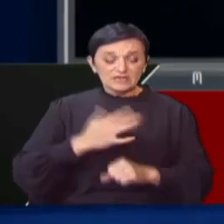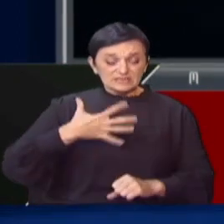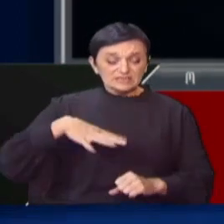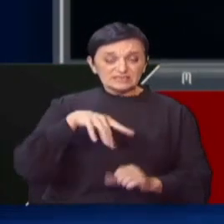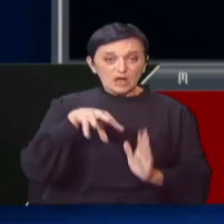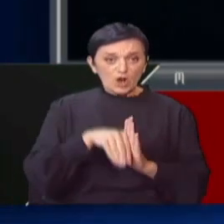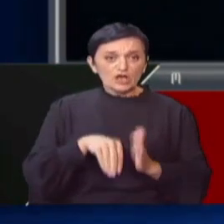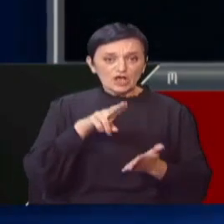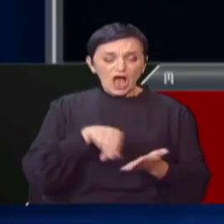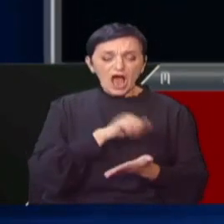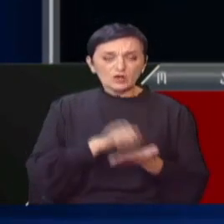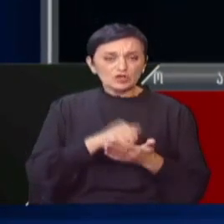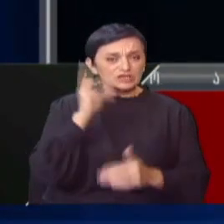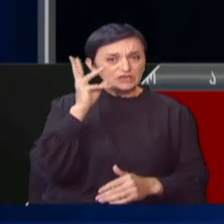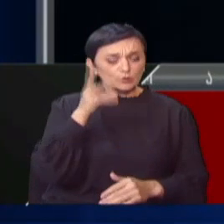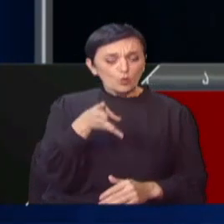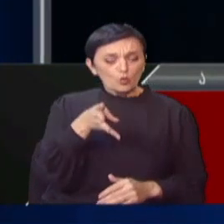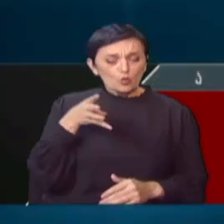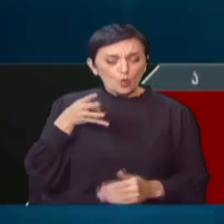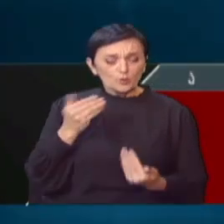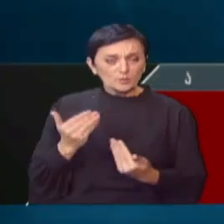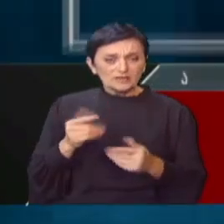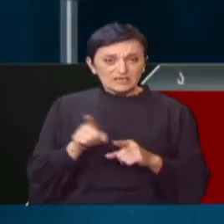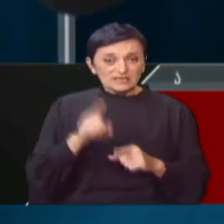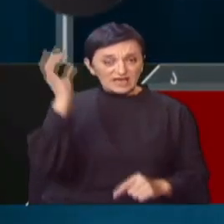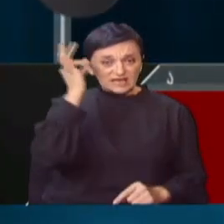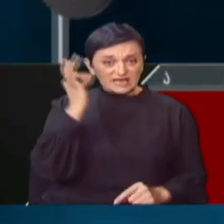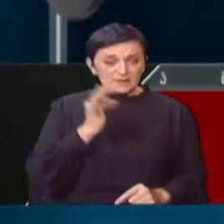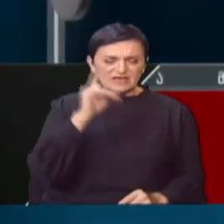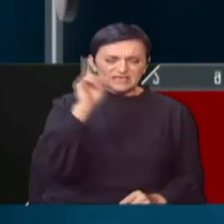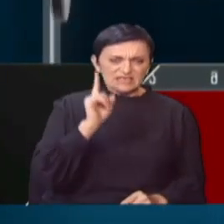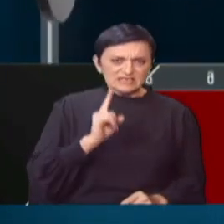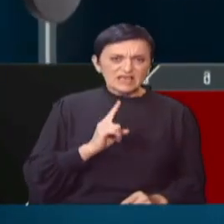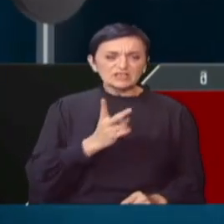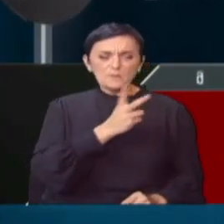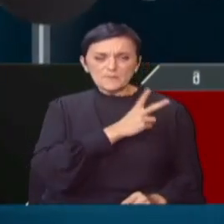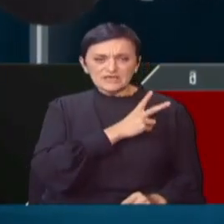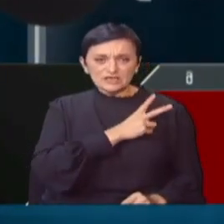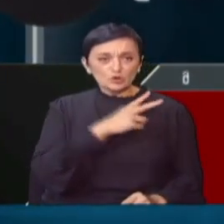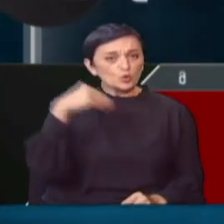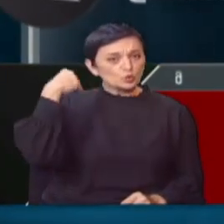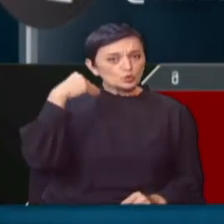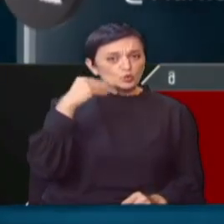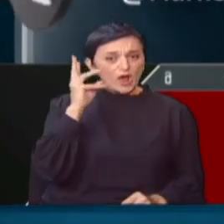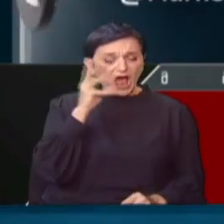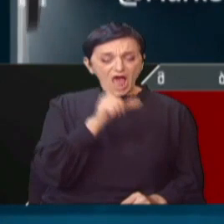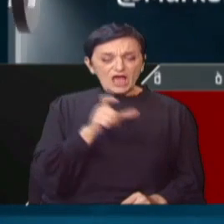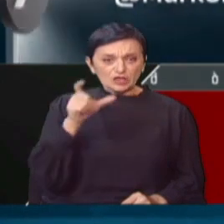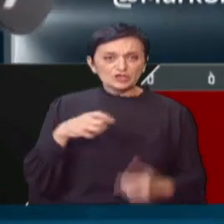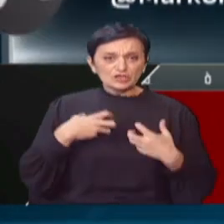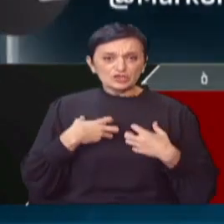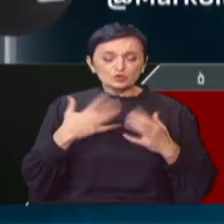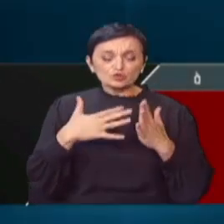საქართველოში აკრედიტირებული დიპლომატიური კორპუსის მხრიდანაც. გერმანიის, ისრაელის, დიდი ბრიტანეთის და თურქეთის ელჩებმა დაგმეს